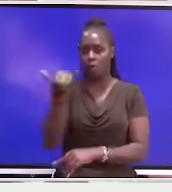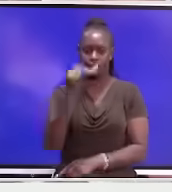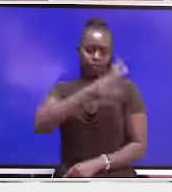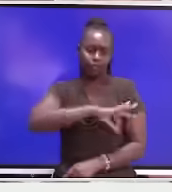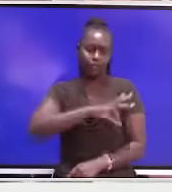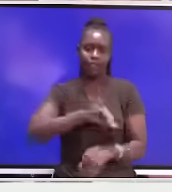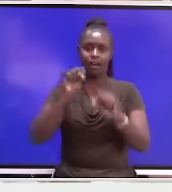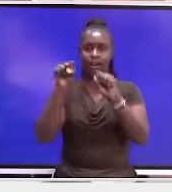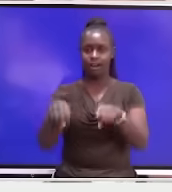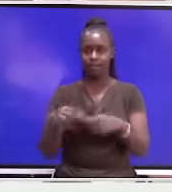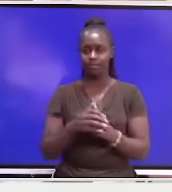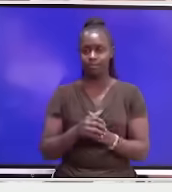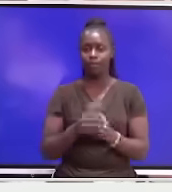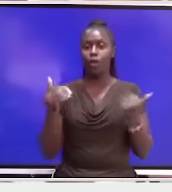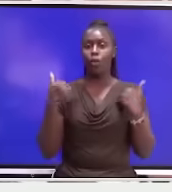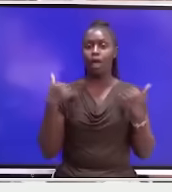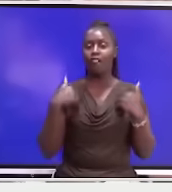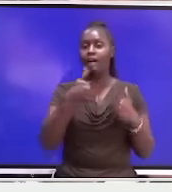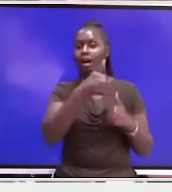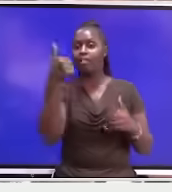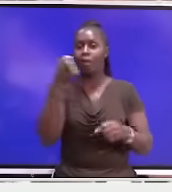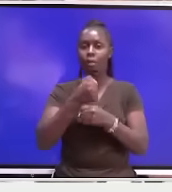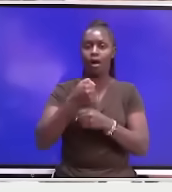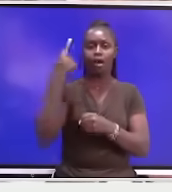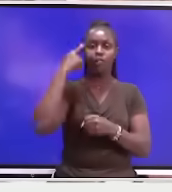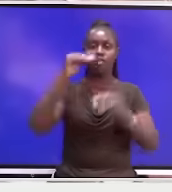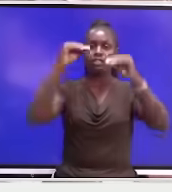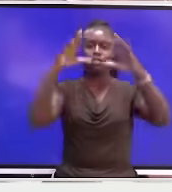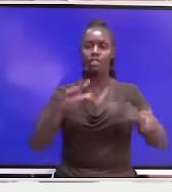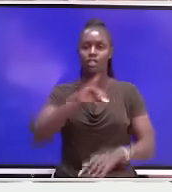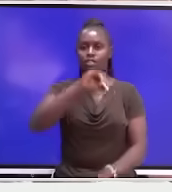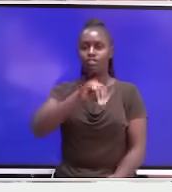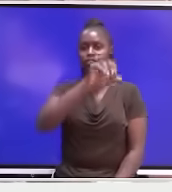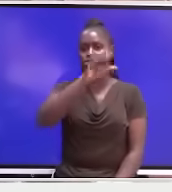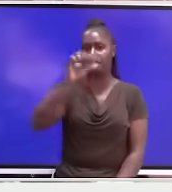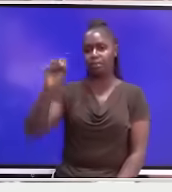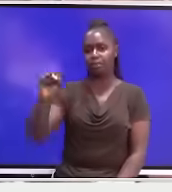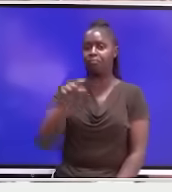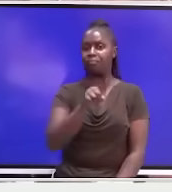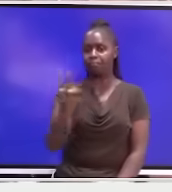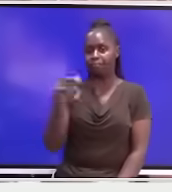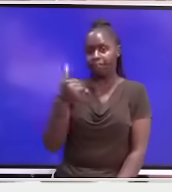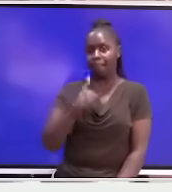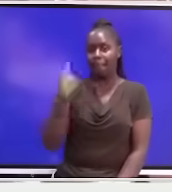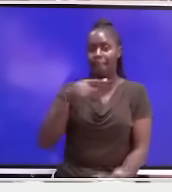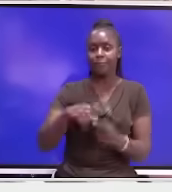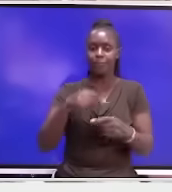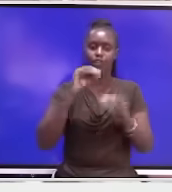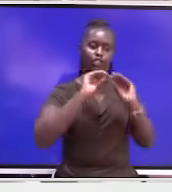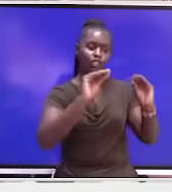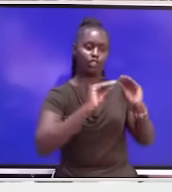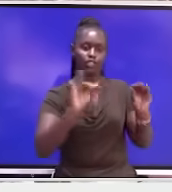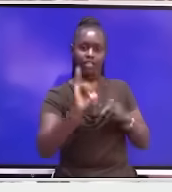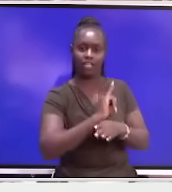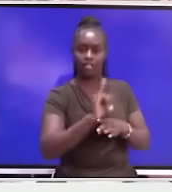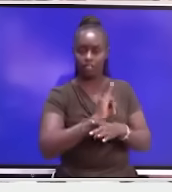zetu. Kuna kazi ingine ya walimu wetu wa JSS ambao wamekuwa wakifunza katika internship.